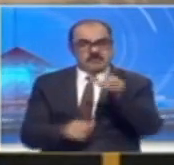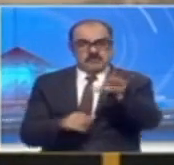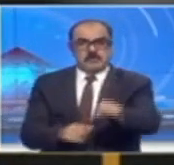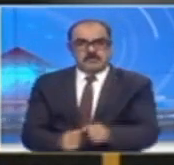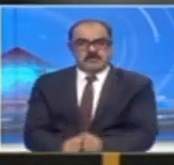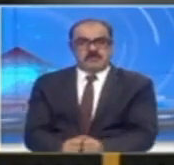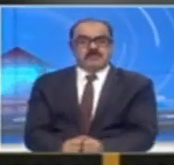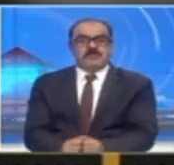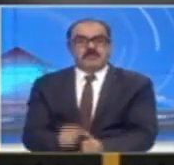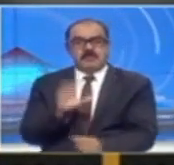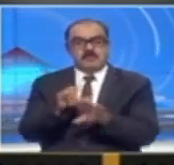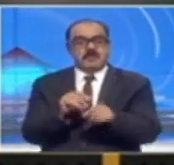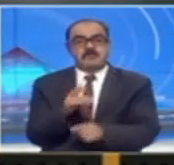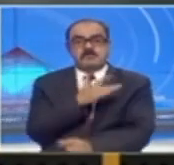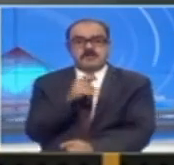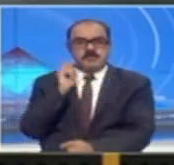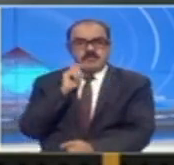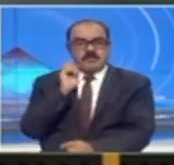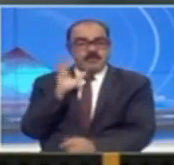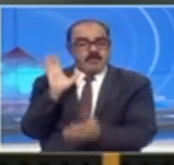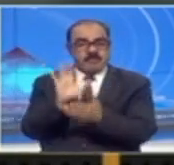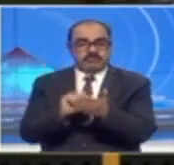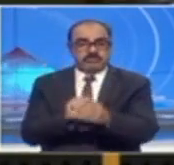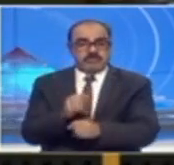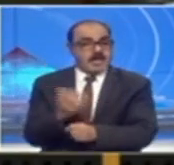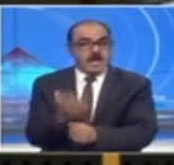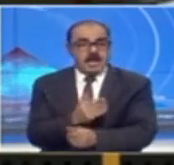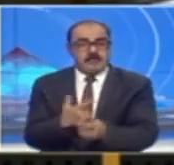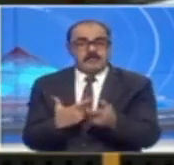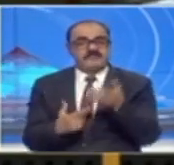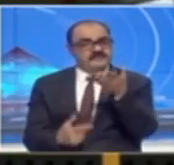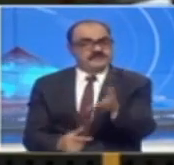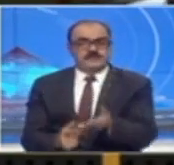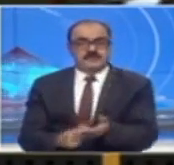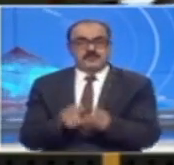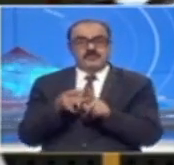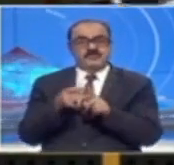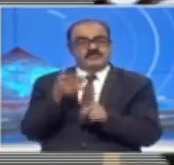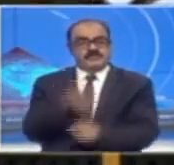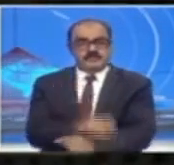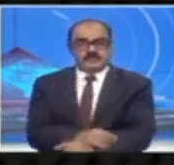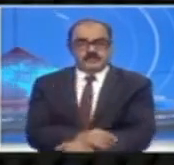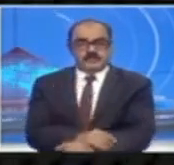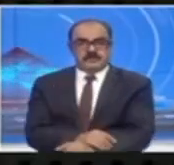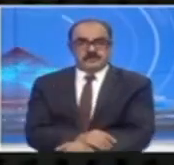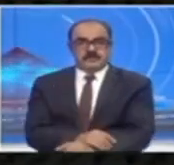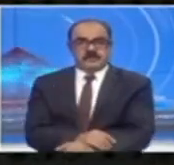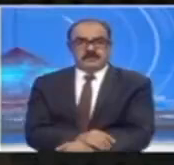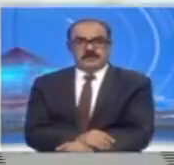والإسماعيلية، تم ضبط 100 متهم وضبط معهم أسلحة نارية ومواد مخدرة.